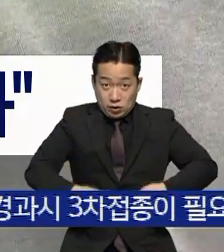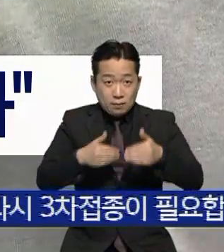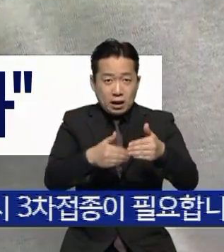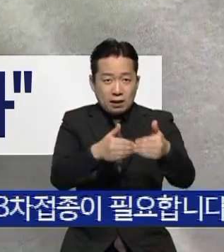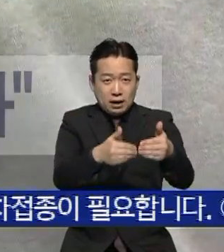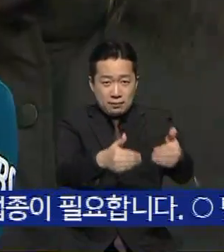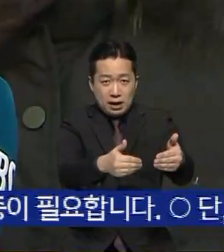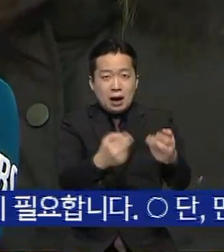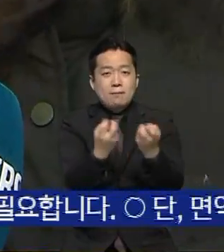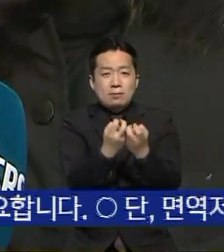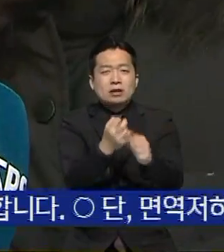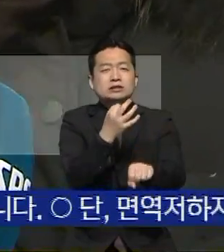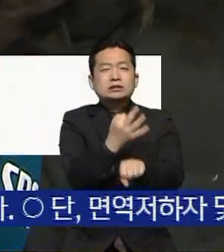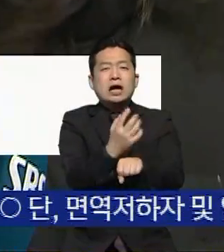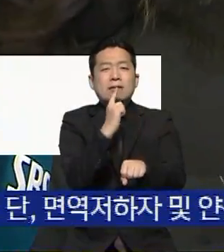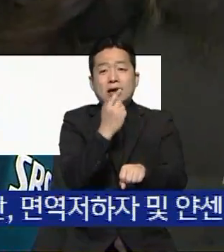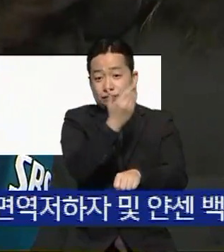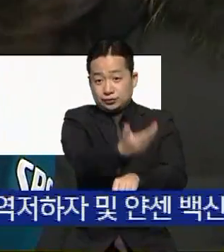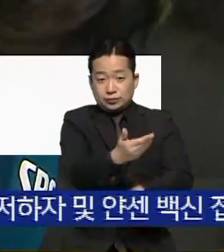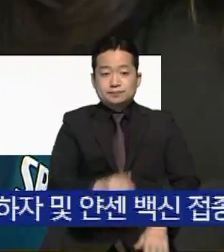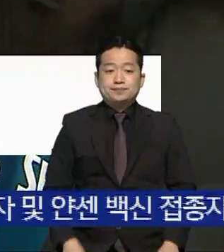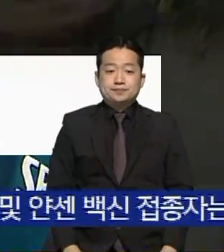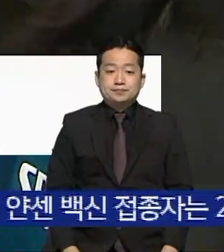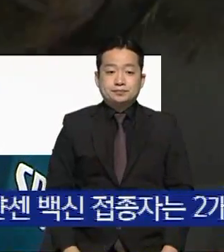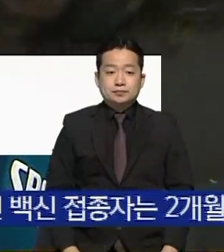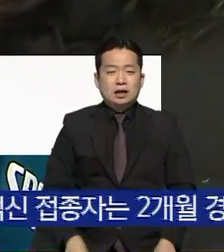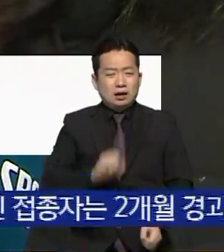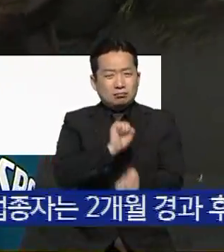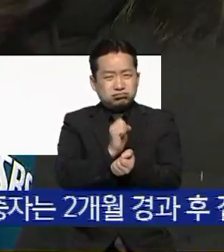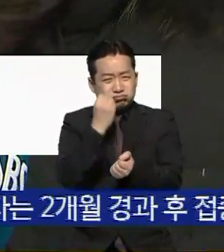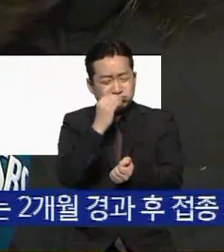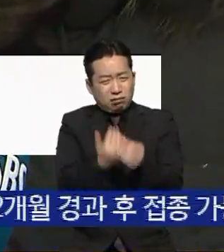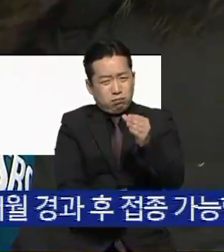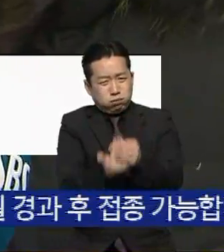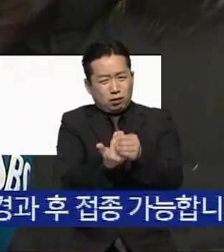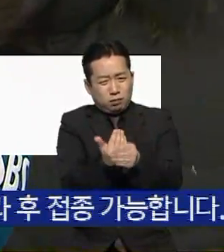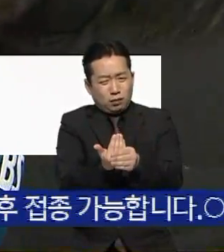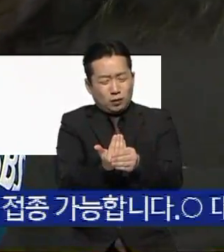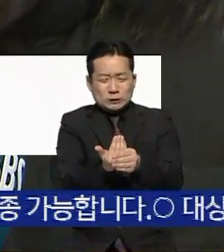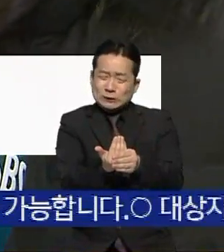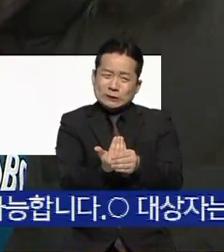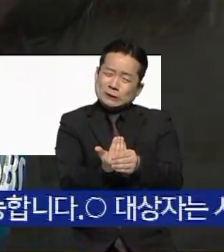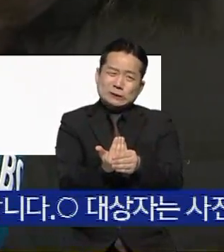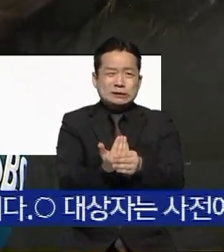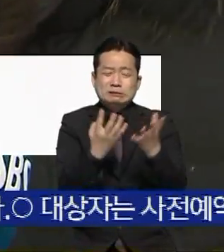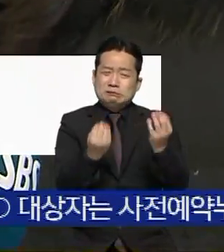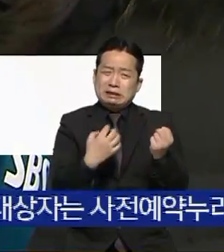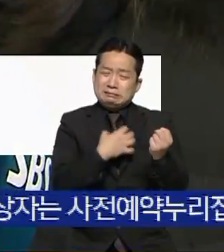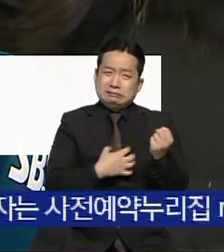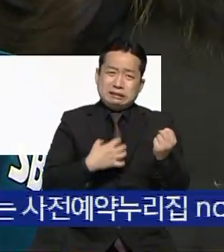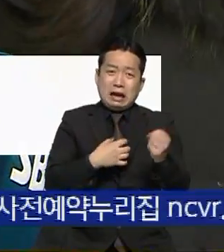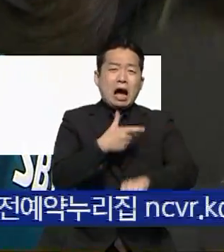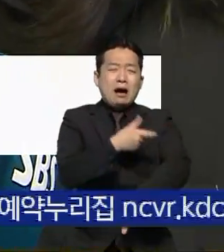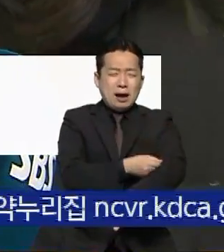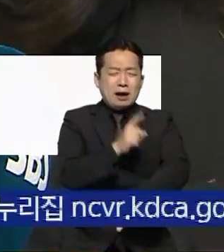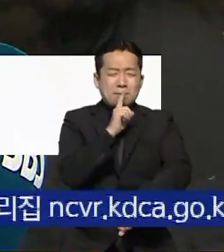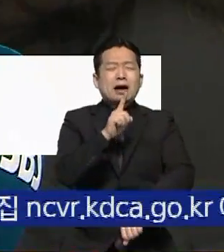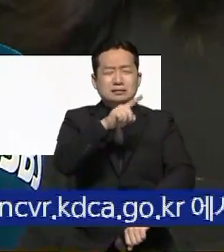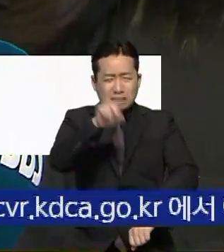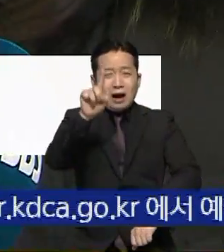절차도 관소화하기로 했습니다. 부작용에 대한 그 대처 방안이라든지 그런 거에 대해서도 불안하기 때문에 맞아야 된다는